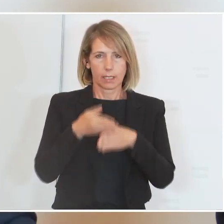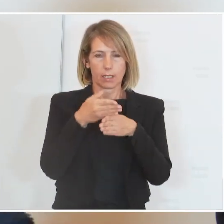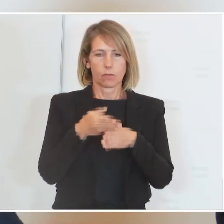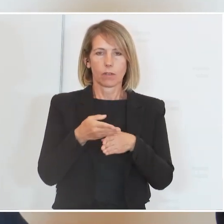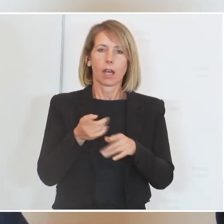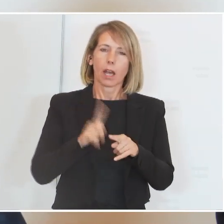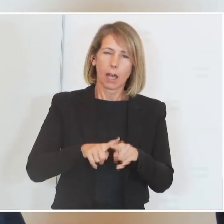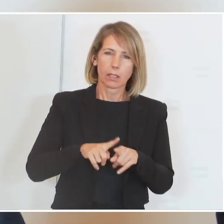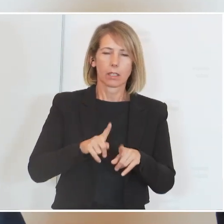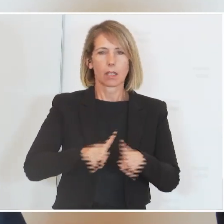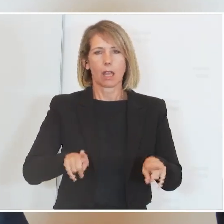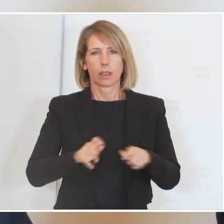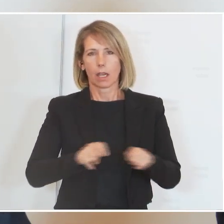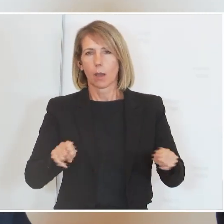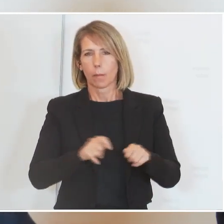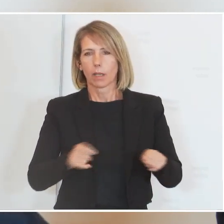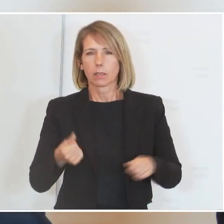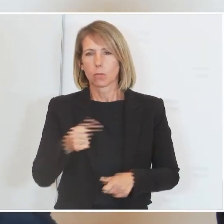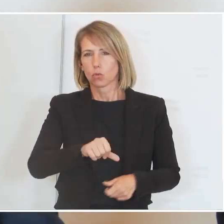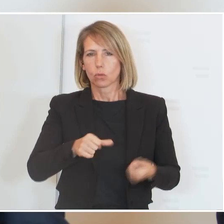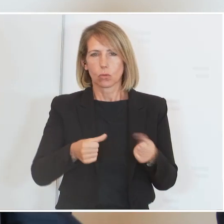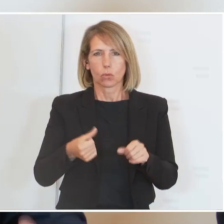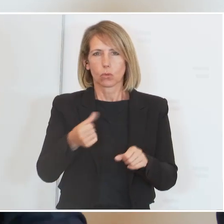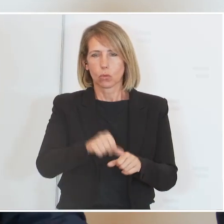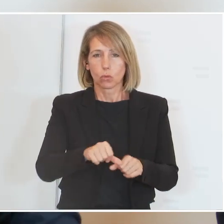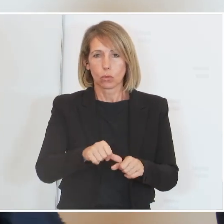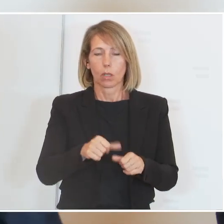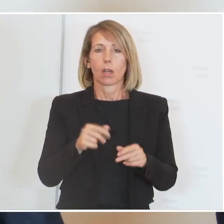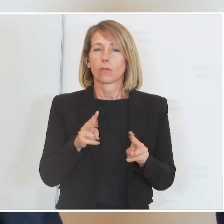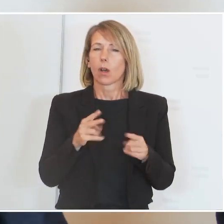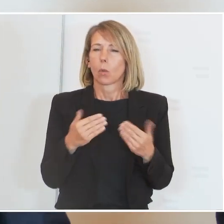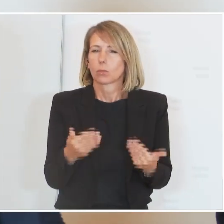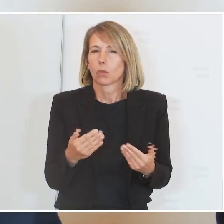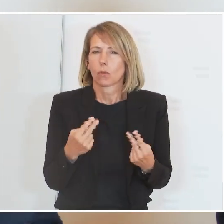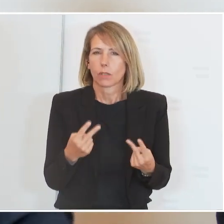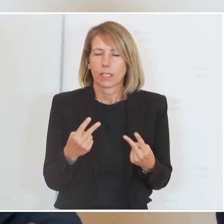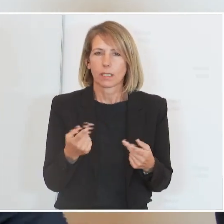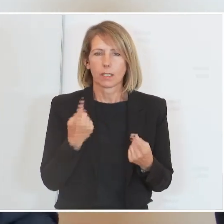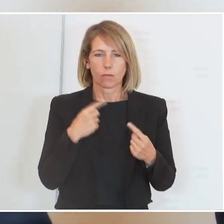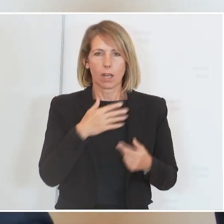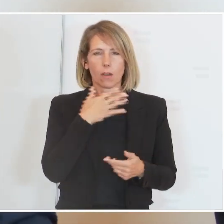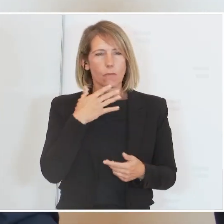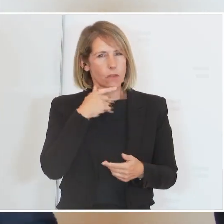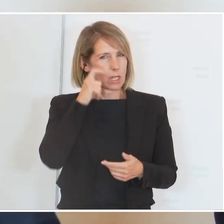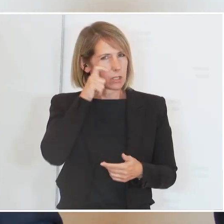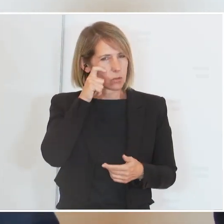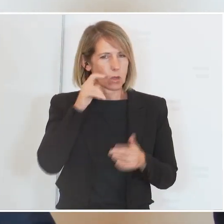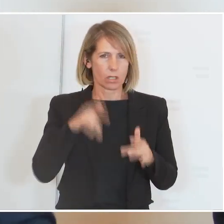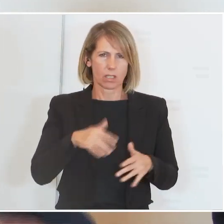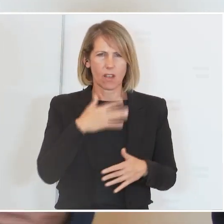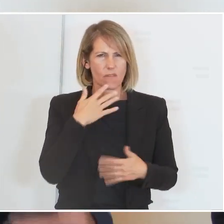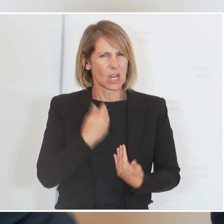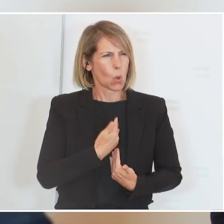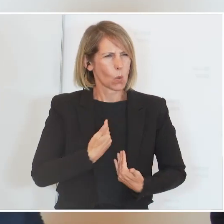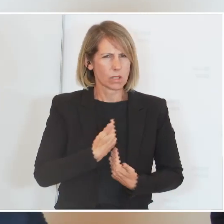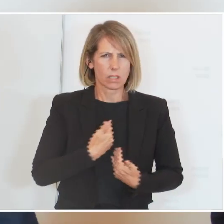die jetzt schon waren, würde das noch dazukommen. Und warum ist das so wichtig? Weil es sehr viel Sorge gibt und Unsicherheit und